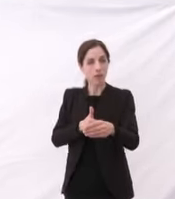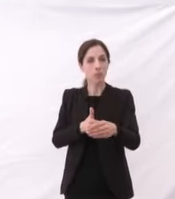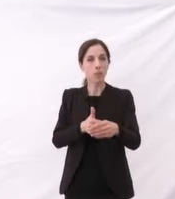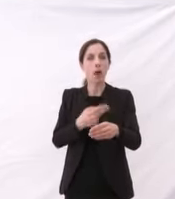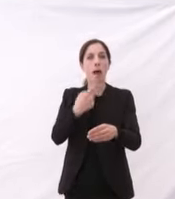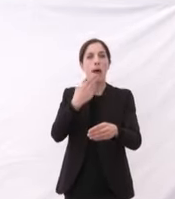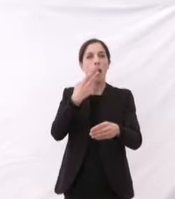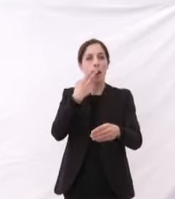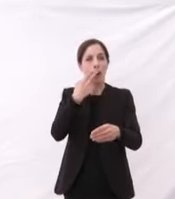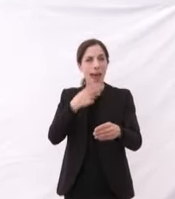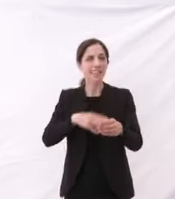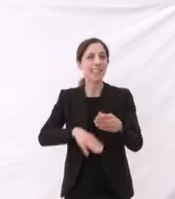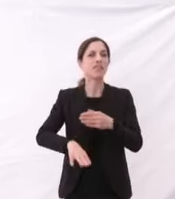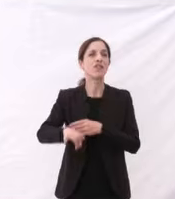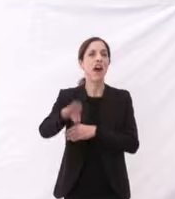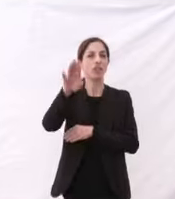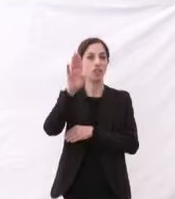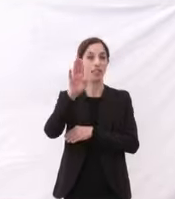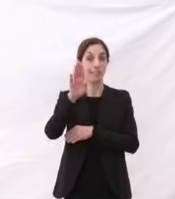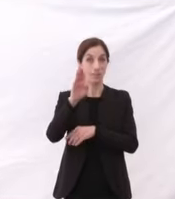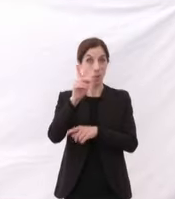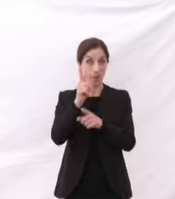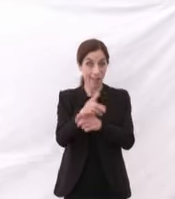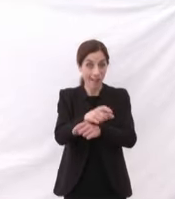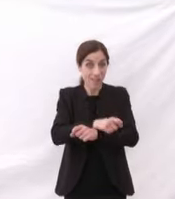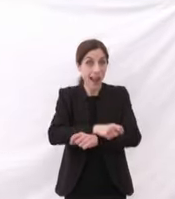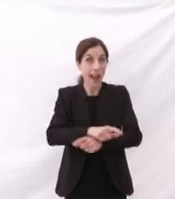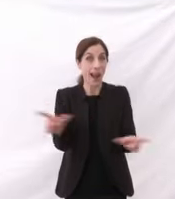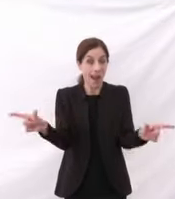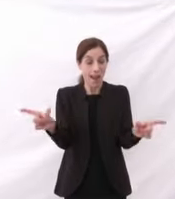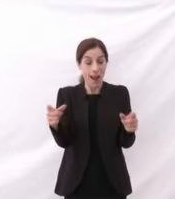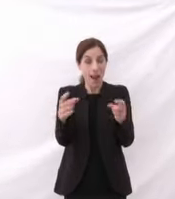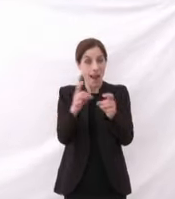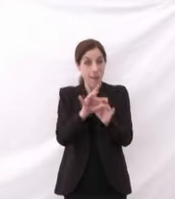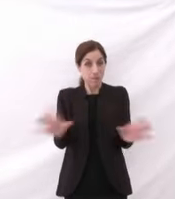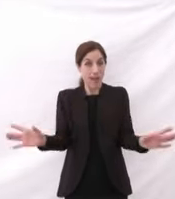nazifascismo, dal nazifascismo.